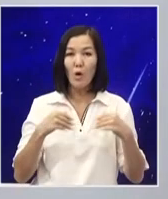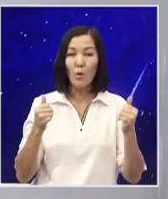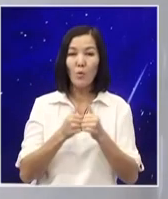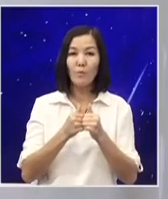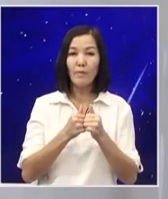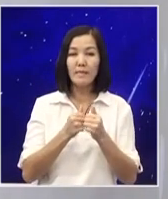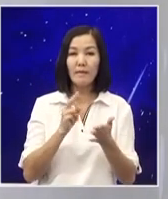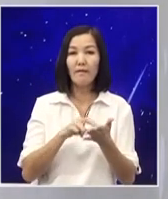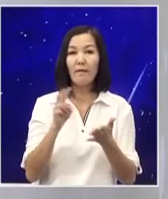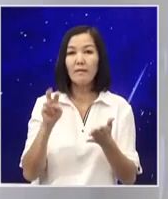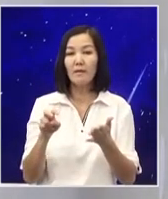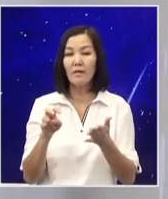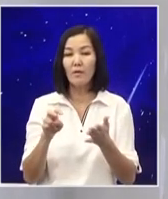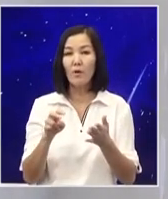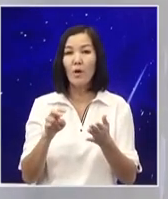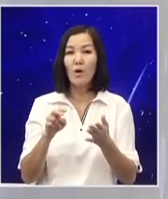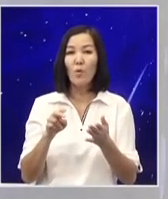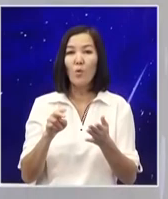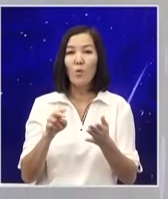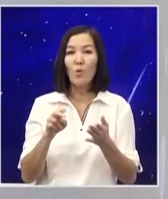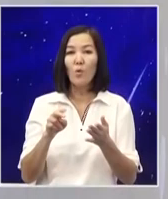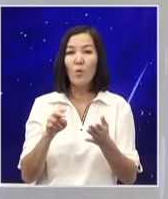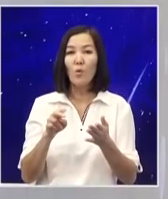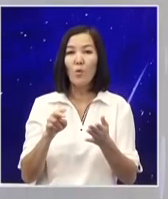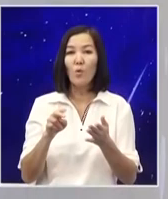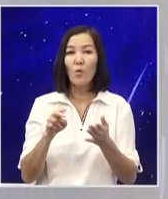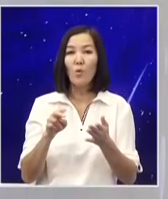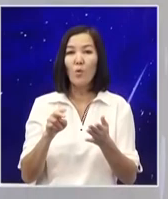Тап қалған кездері де болған. Біраз уақыт жолдас.